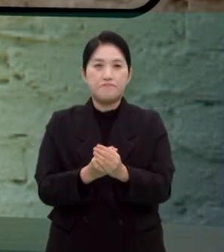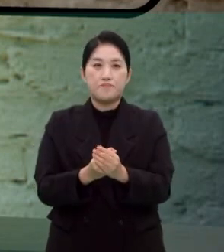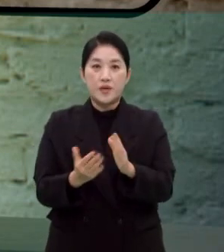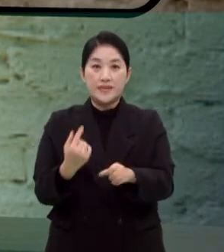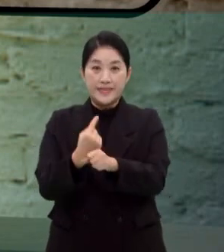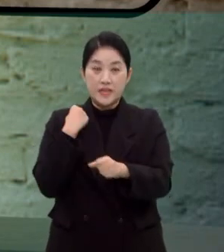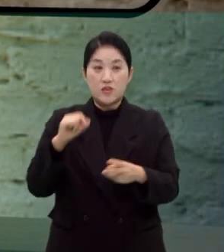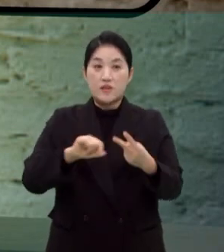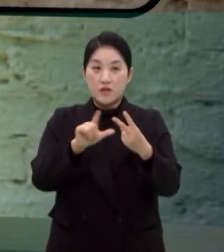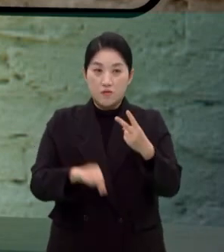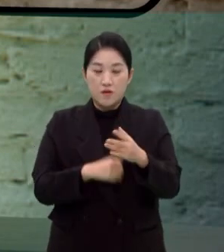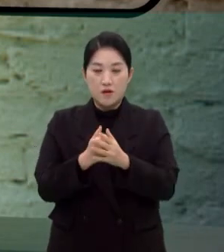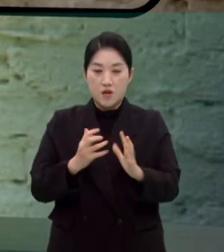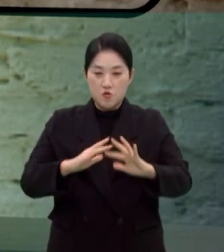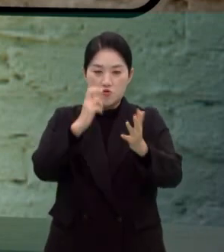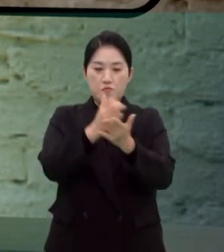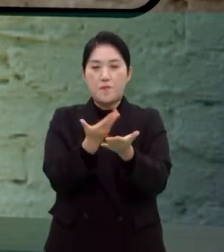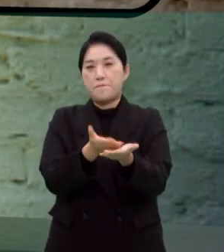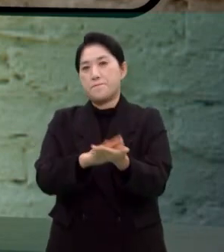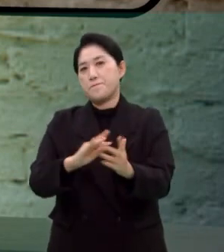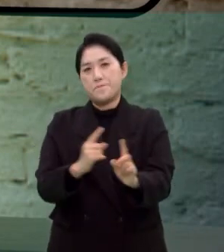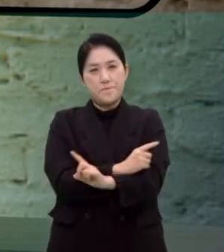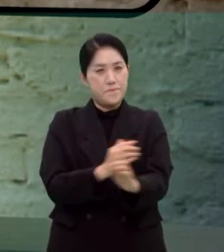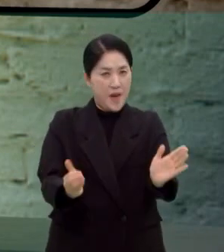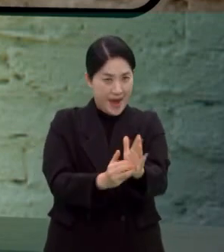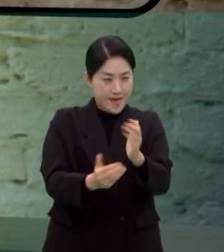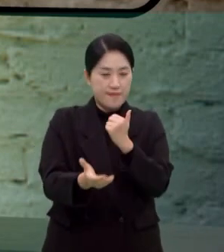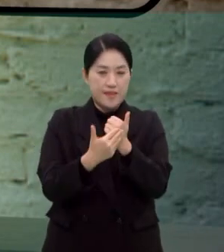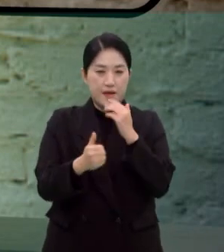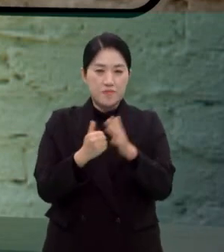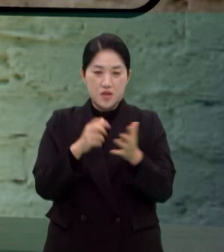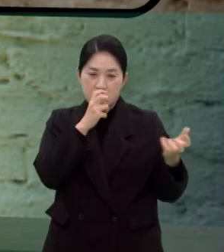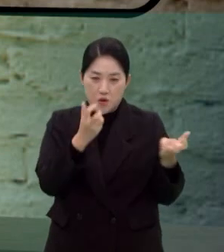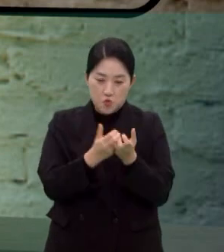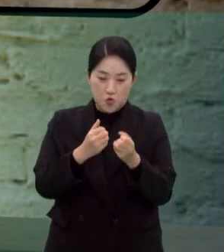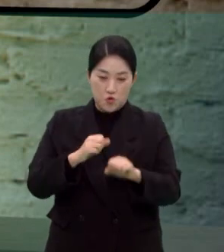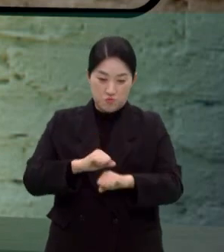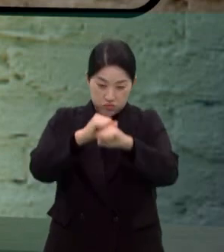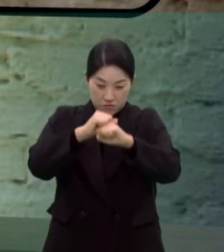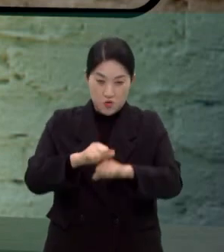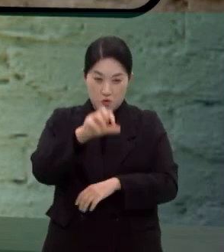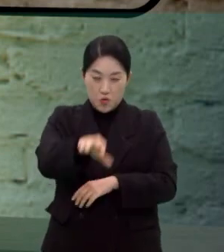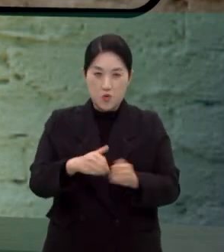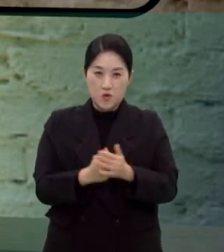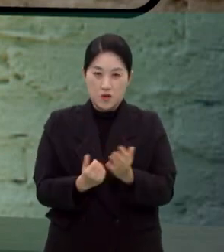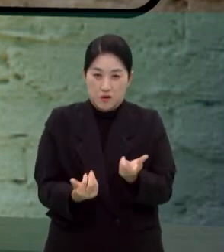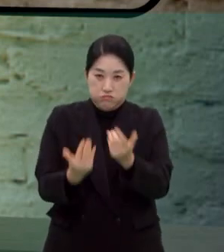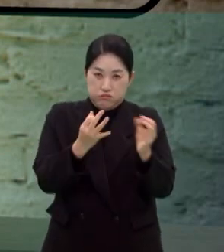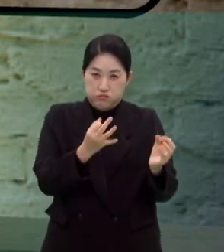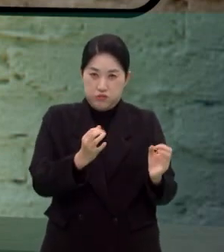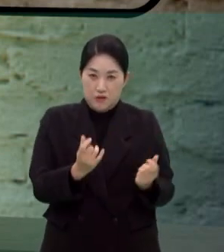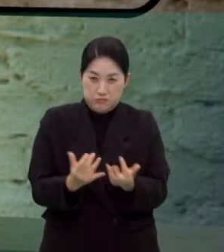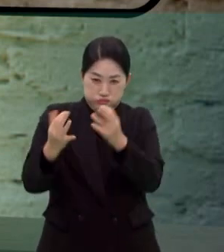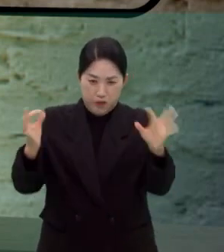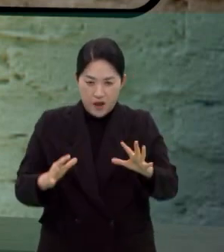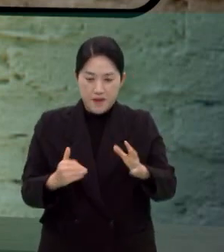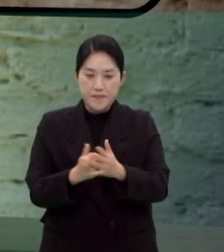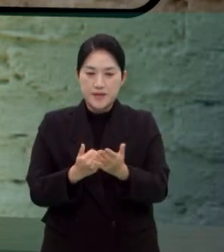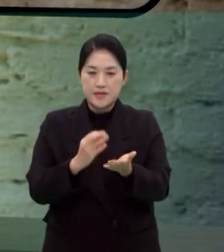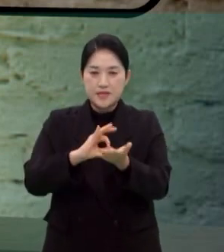작년 2월 건축법을 개정하여 이러한 냉동물류 창고에는 가연성 자재들이 사용되지 못하게